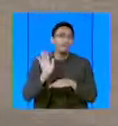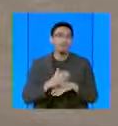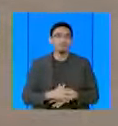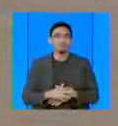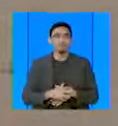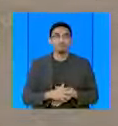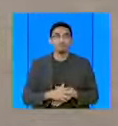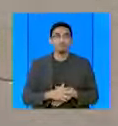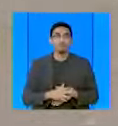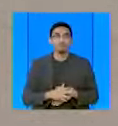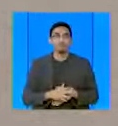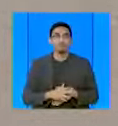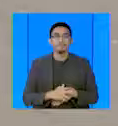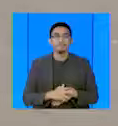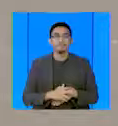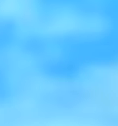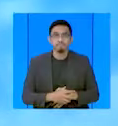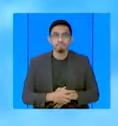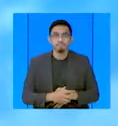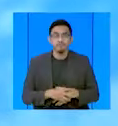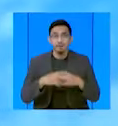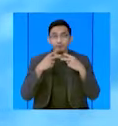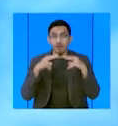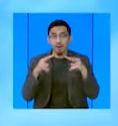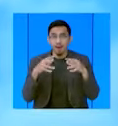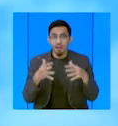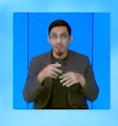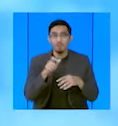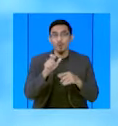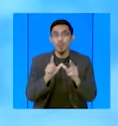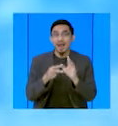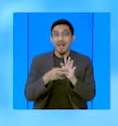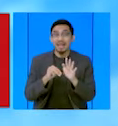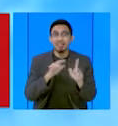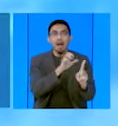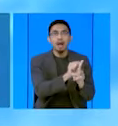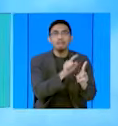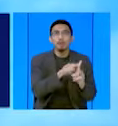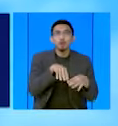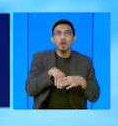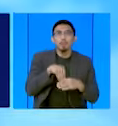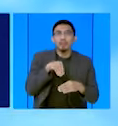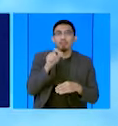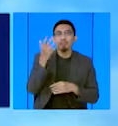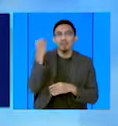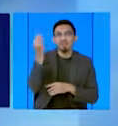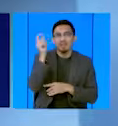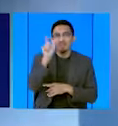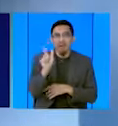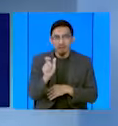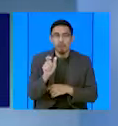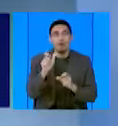Budi Utomo, iNews melaporkan. Viral seorang WNI menangkap copet saat berlibur di Italia nyaris baku hantam hingga